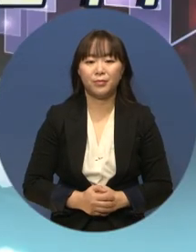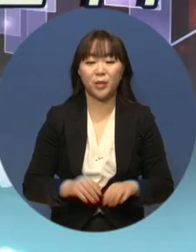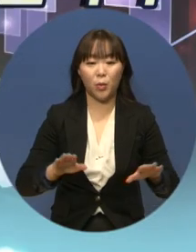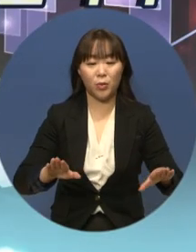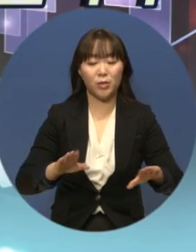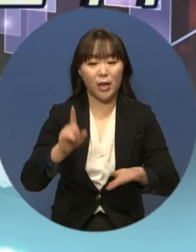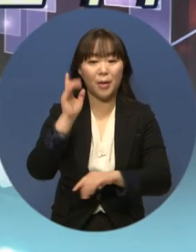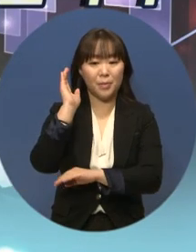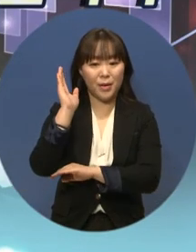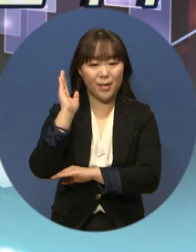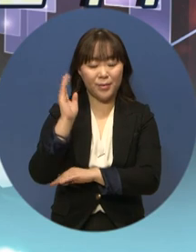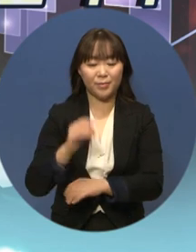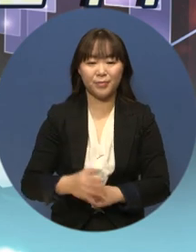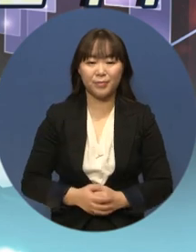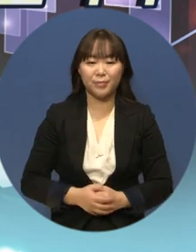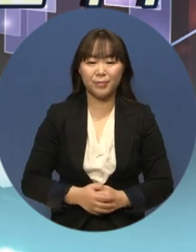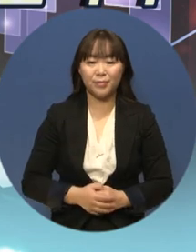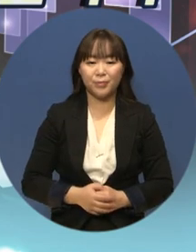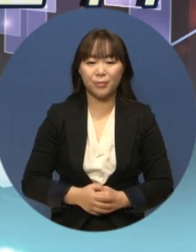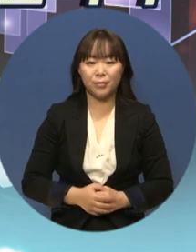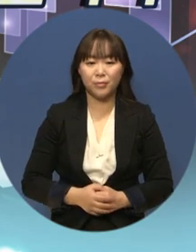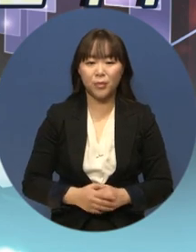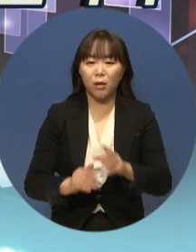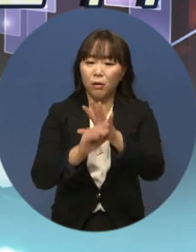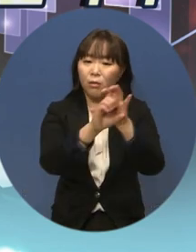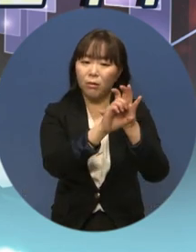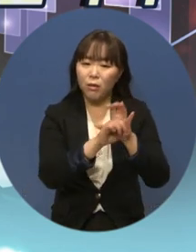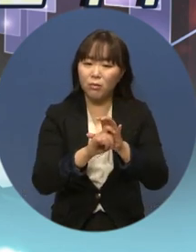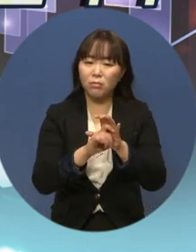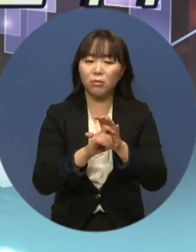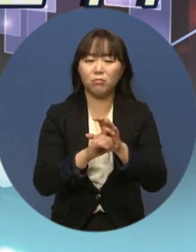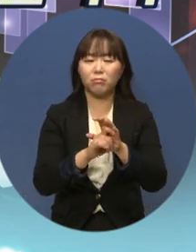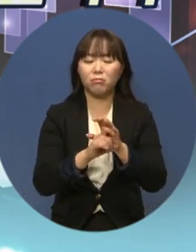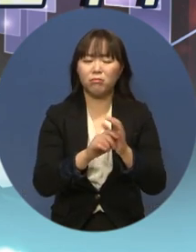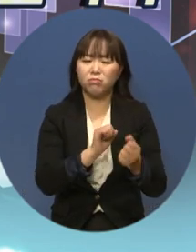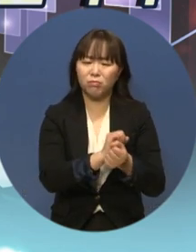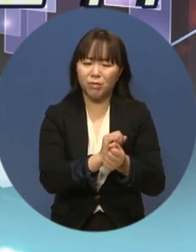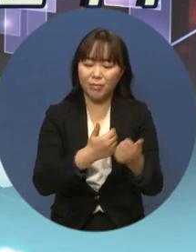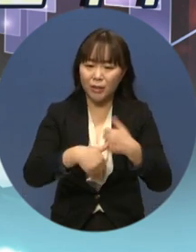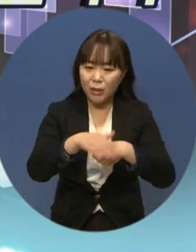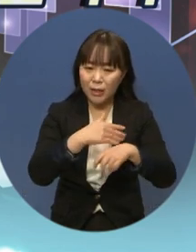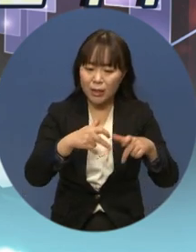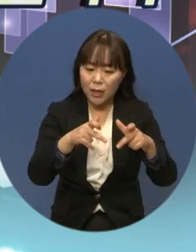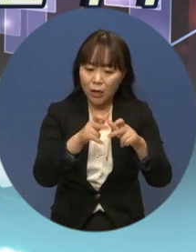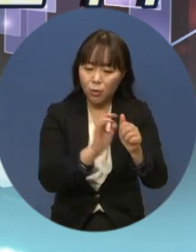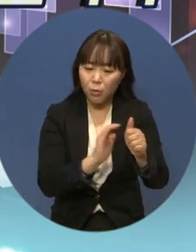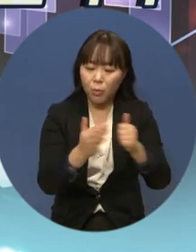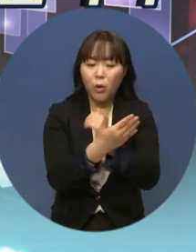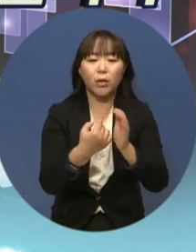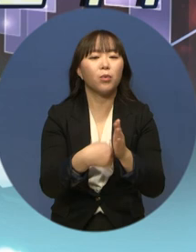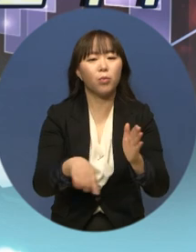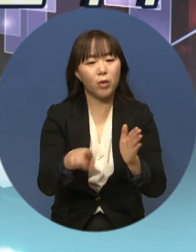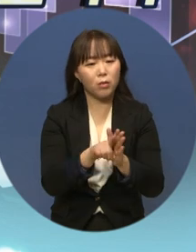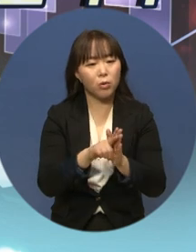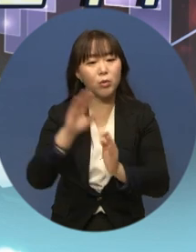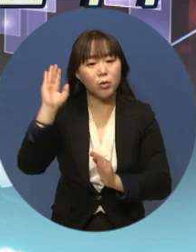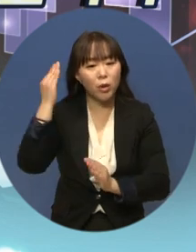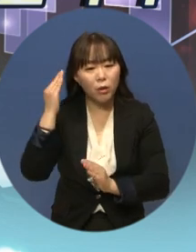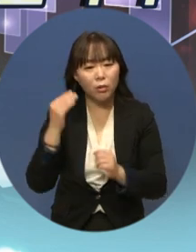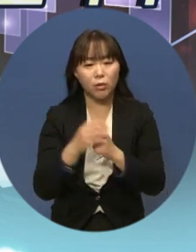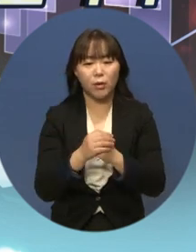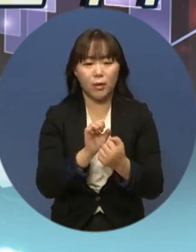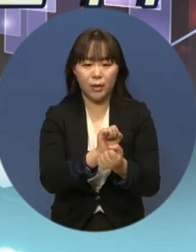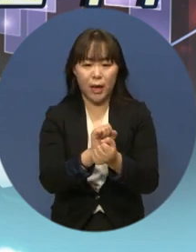한마디 정경수입니다. 코로나19 등 감염병 상황에서 장애인을 보호하기 위해 최근 두